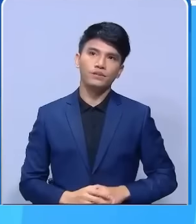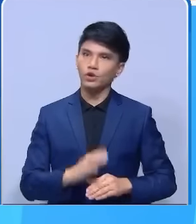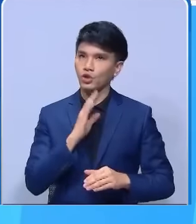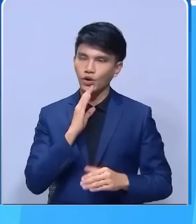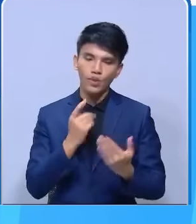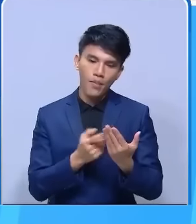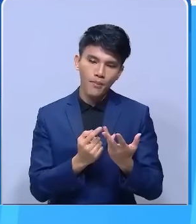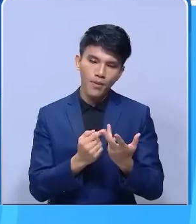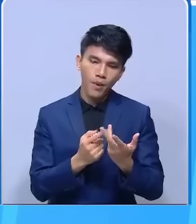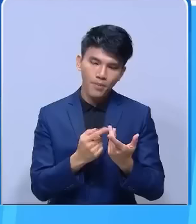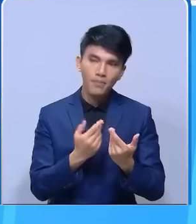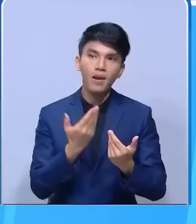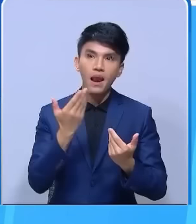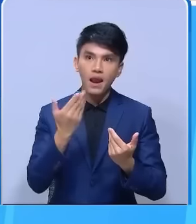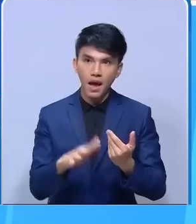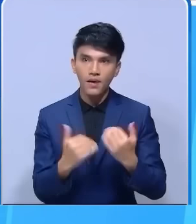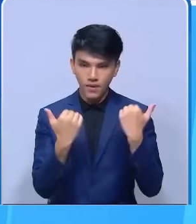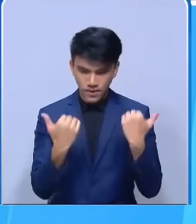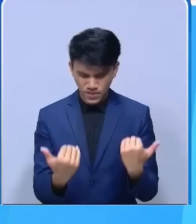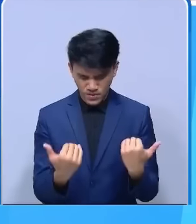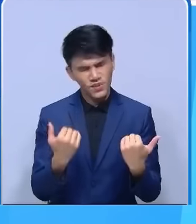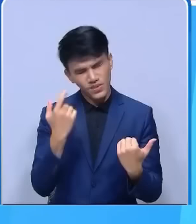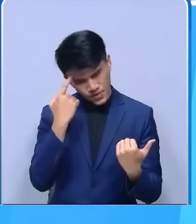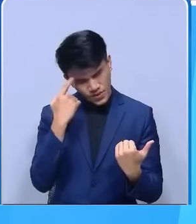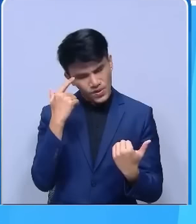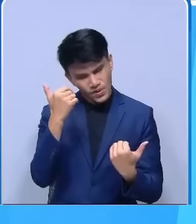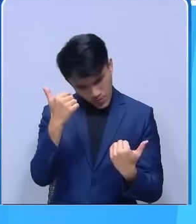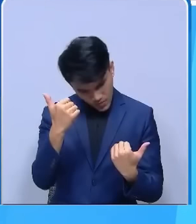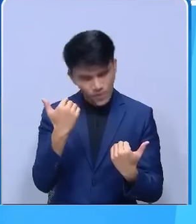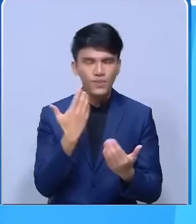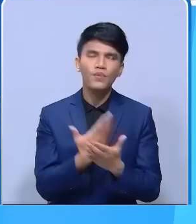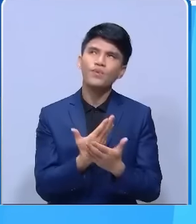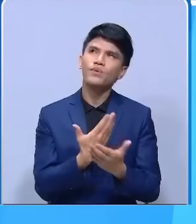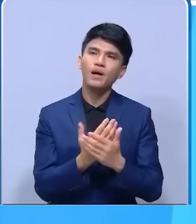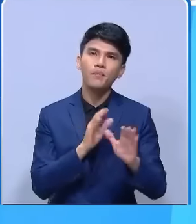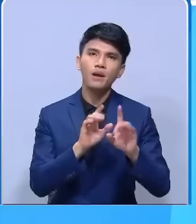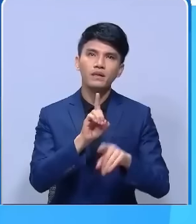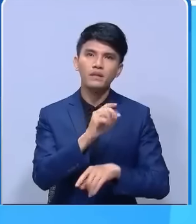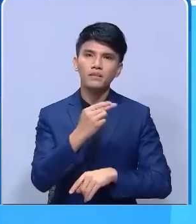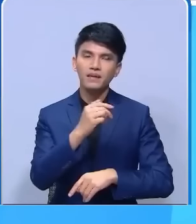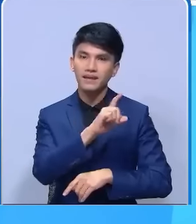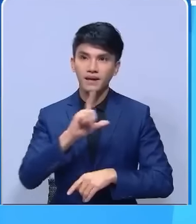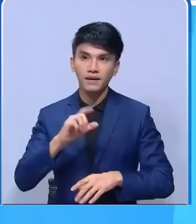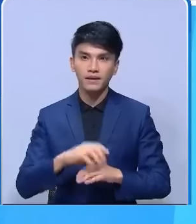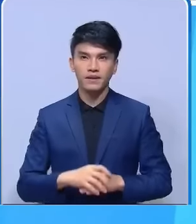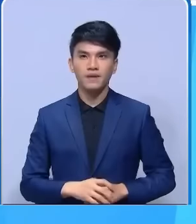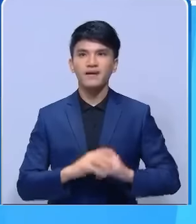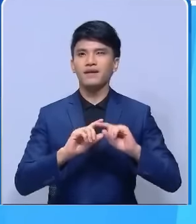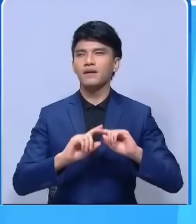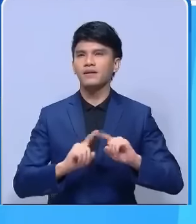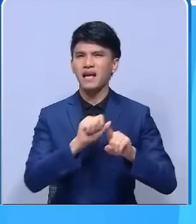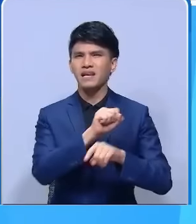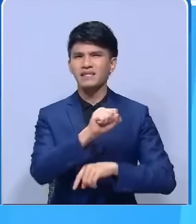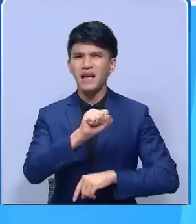คิดตามสัดส่วนตัวเลขเนี่ยนะคะคุณผู้ชมก็พอจะอนุมานได้นะว่าจะมีรายได้ถึง 10หมืล้านบาทแต่จะถึงแสน